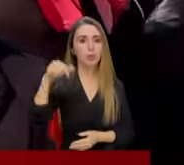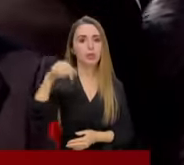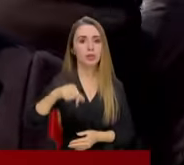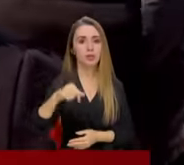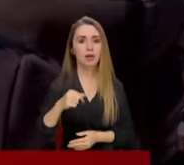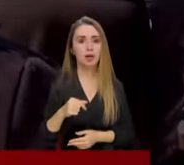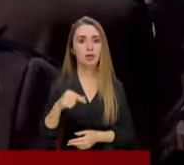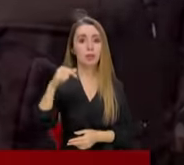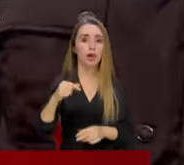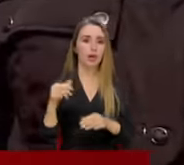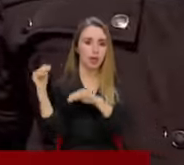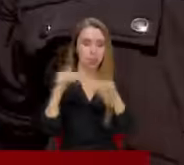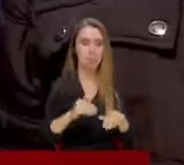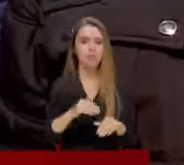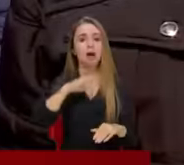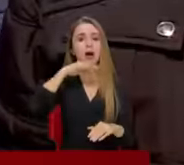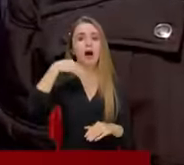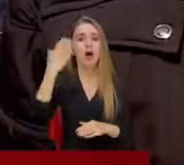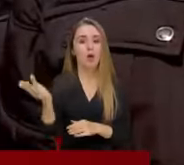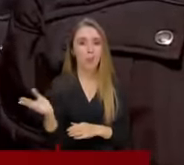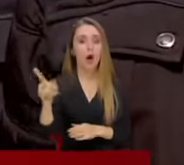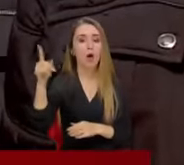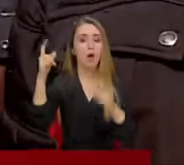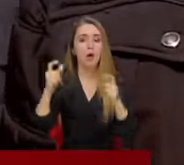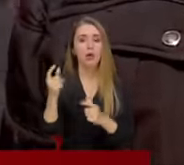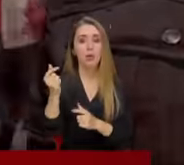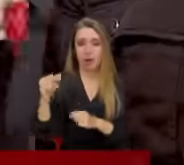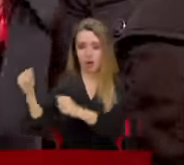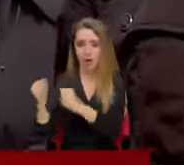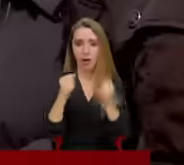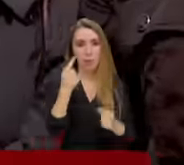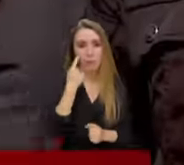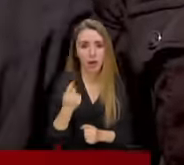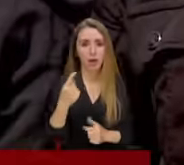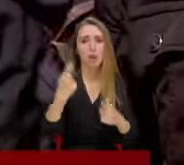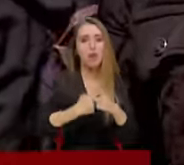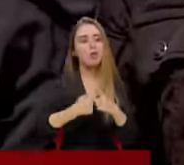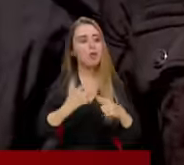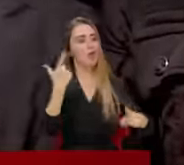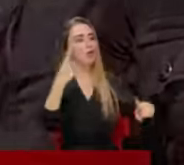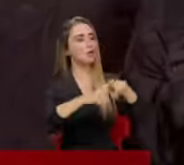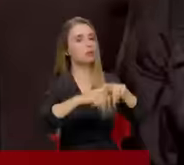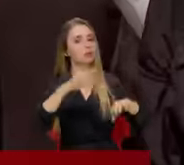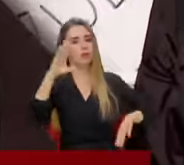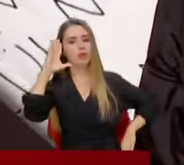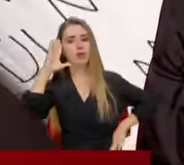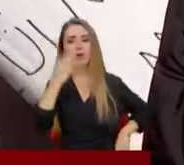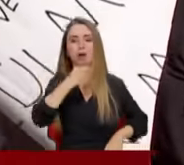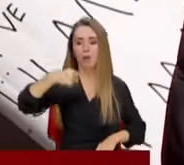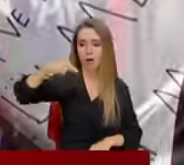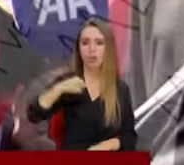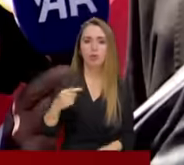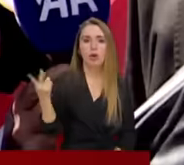anda uyumadan buraya geldim. Avrupa iyi yaşıyor. Oradaki parayı getirip buraya otellere gidiyor, tatillere gidiyor. Emekliler